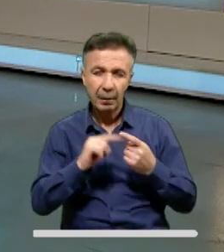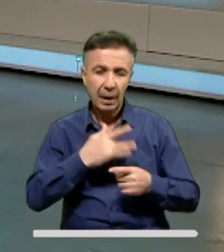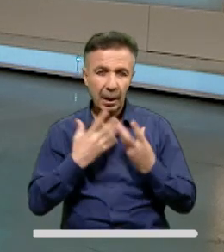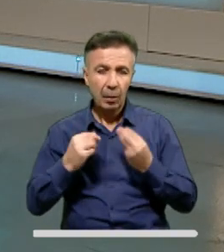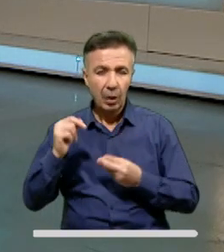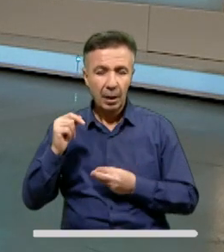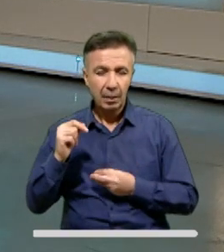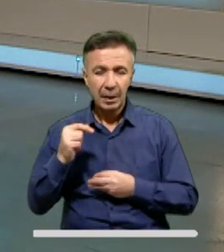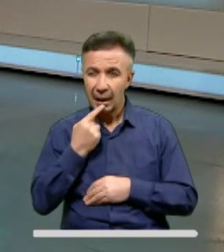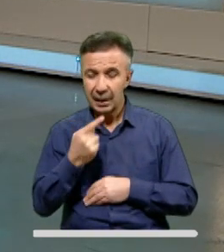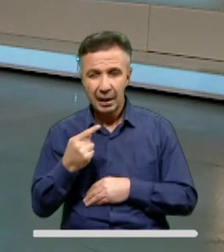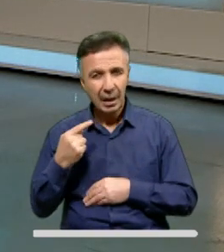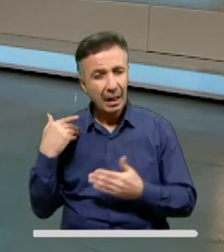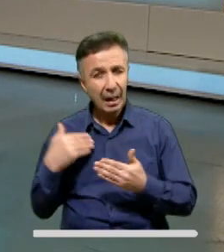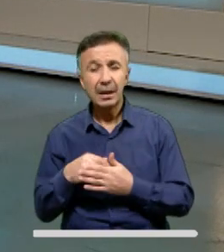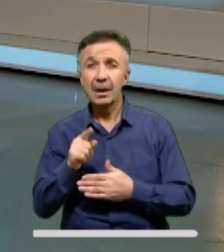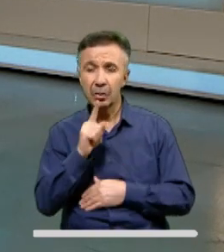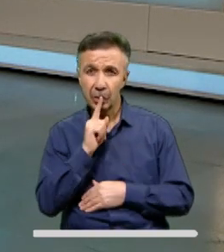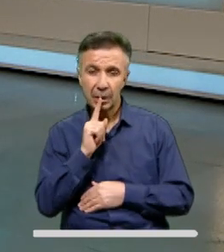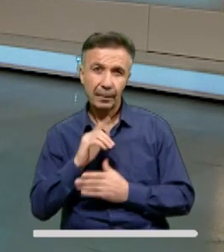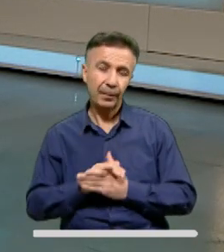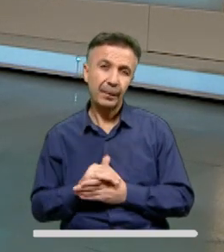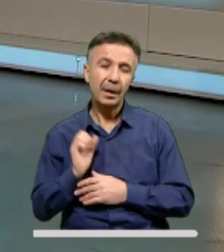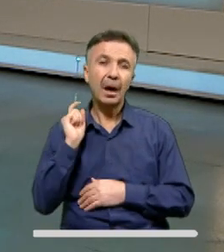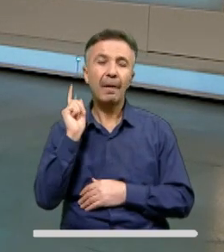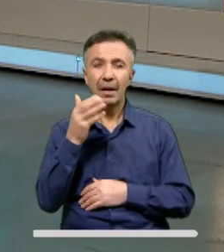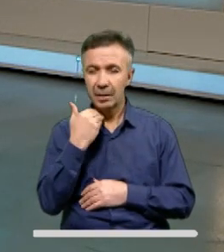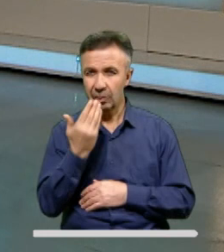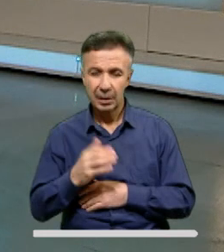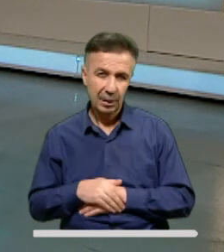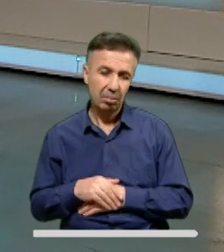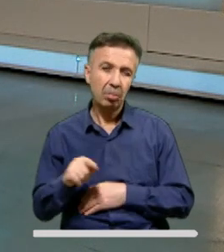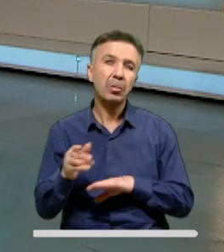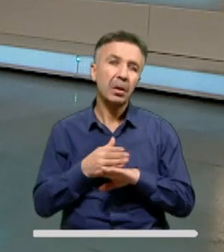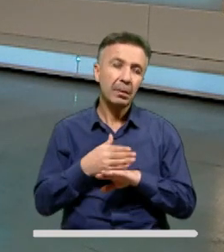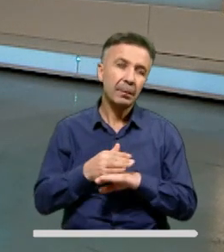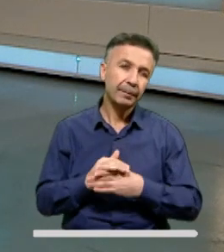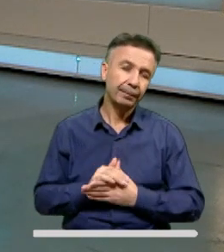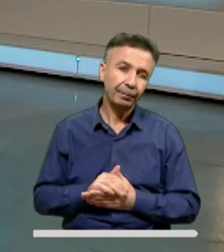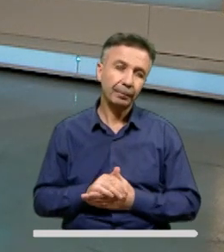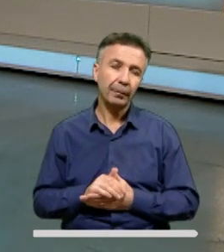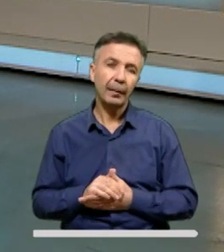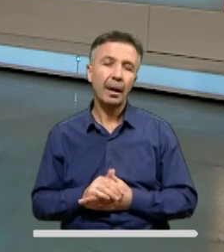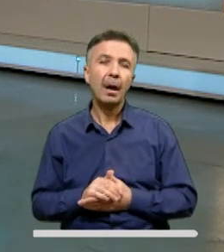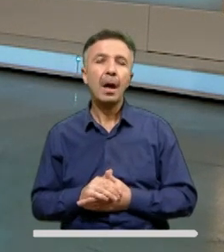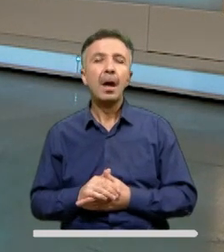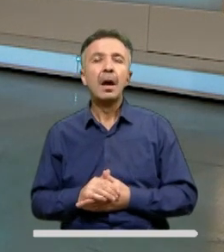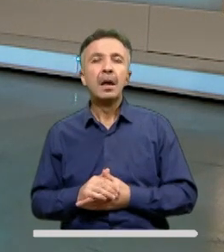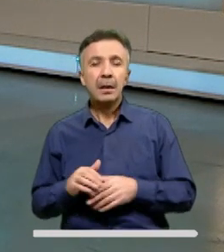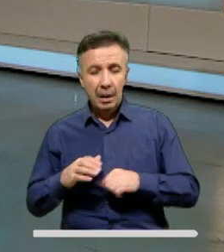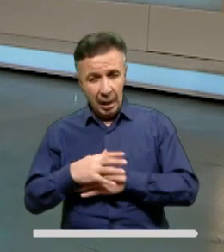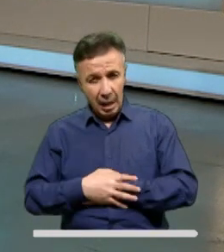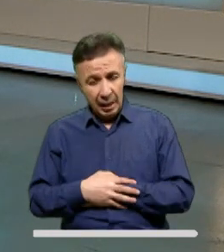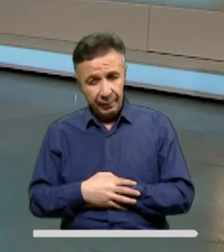kadar susar veya daha fazlası olmaz. Daha fazlası olmaz. Onun için Hanefi bir imam en